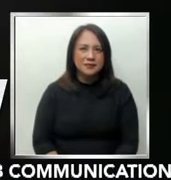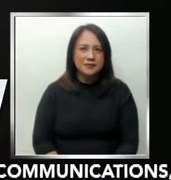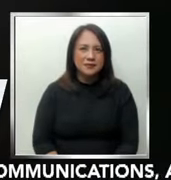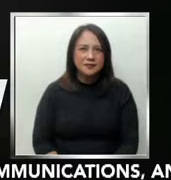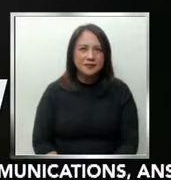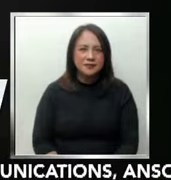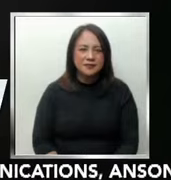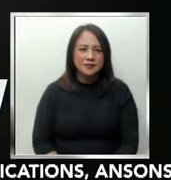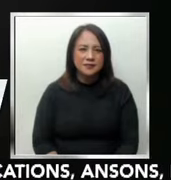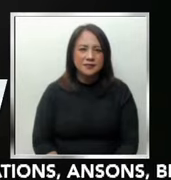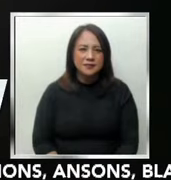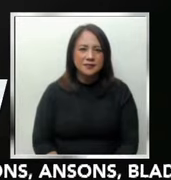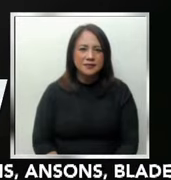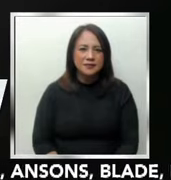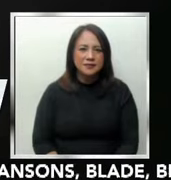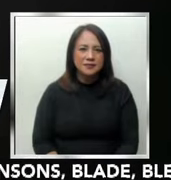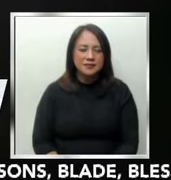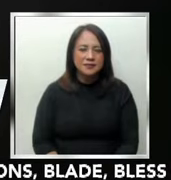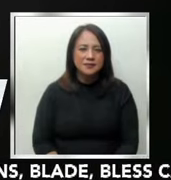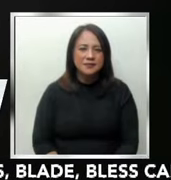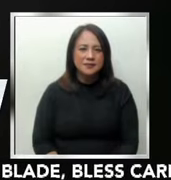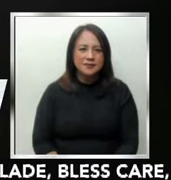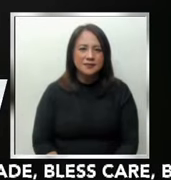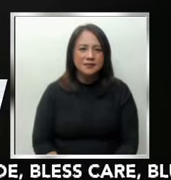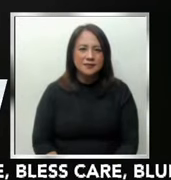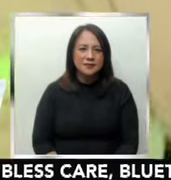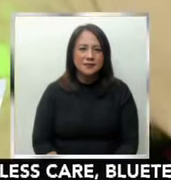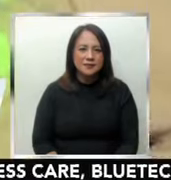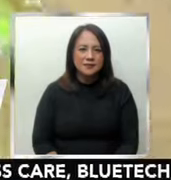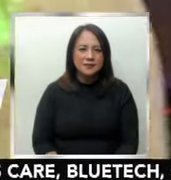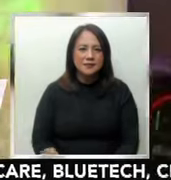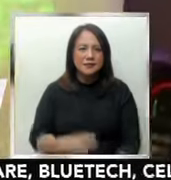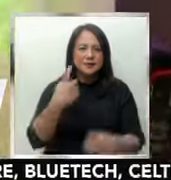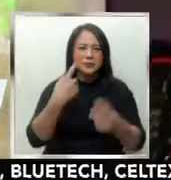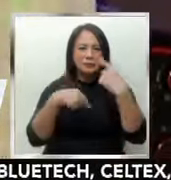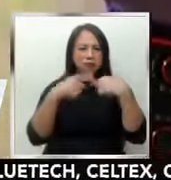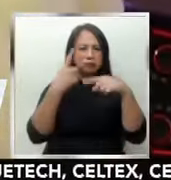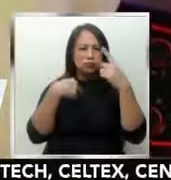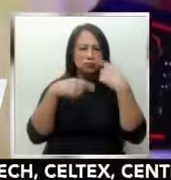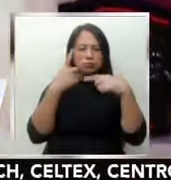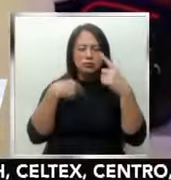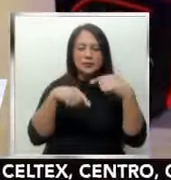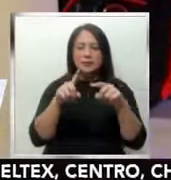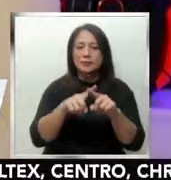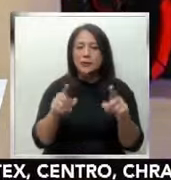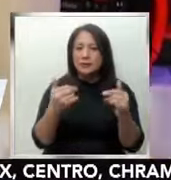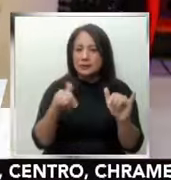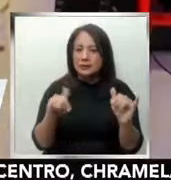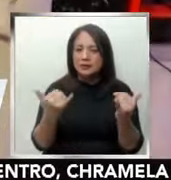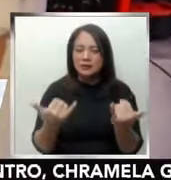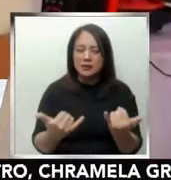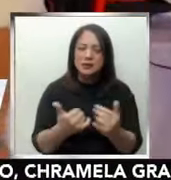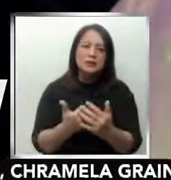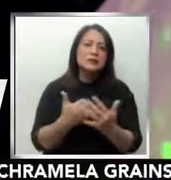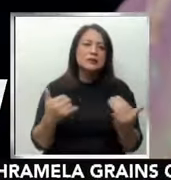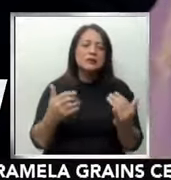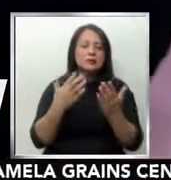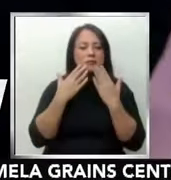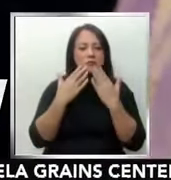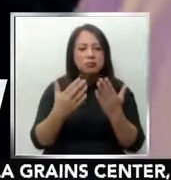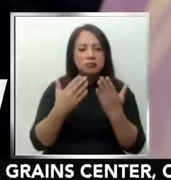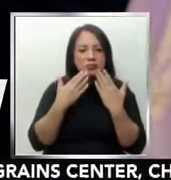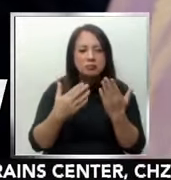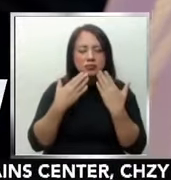ibara na lang Kayon pero hanggang ngayon laking pasasalamat pa rin ni